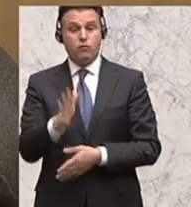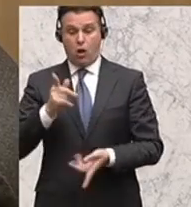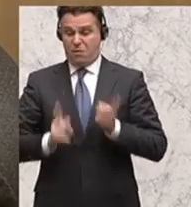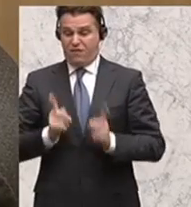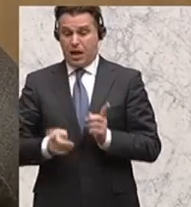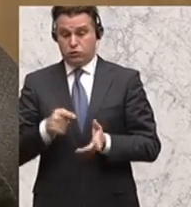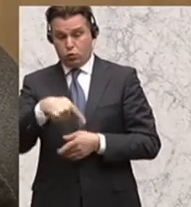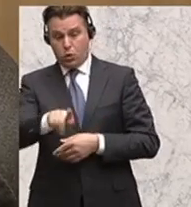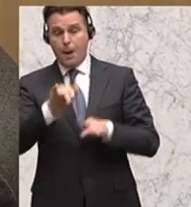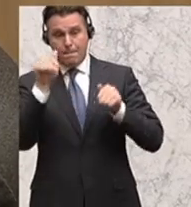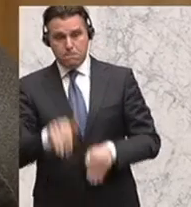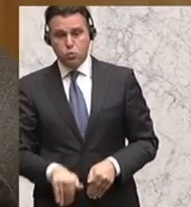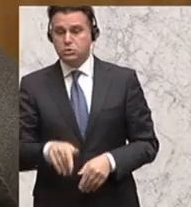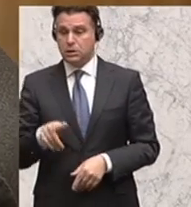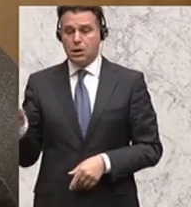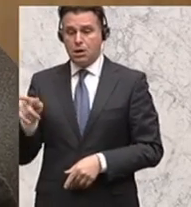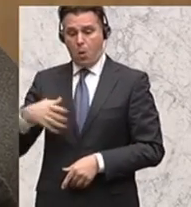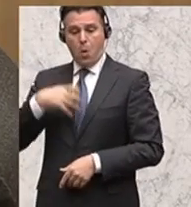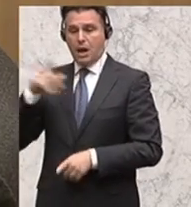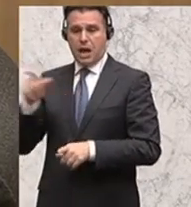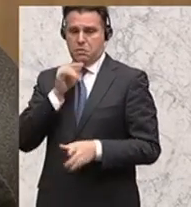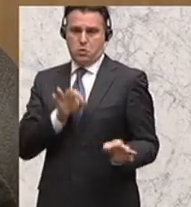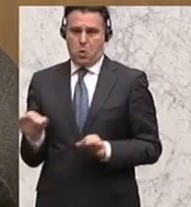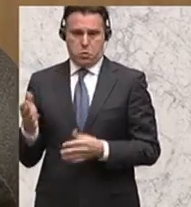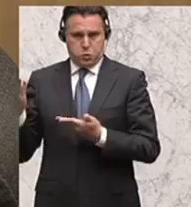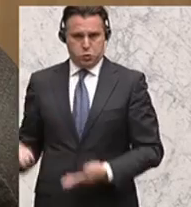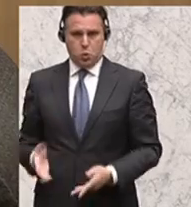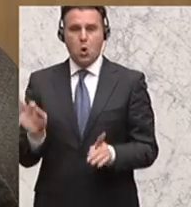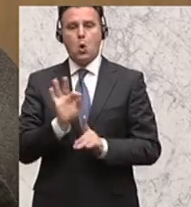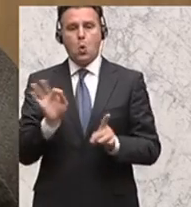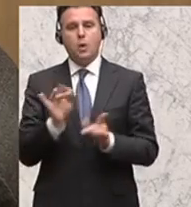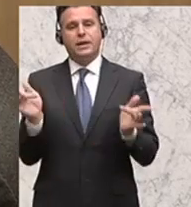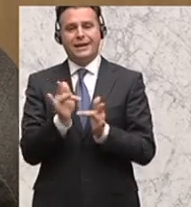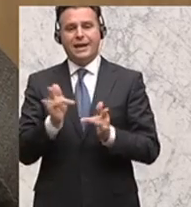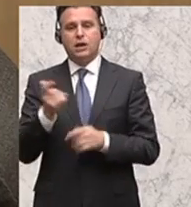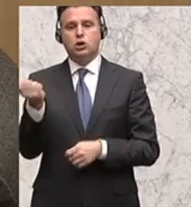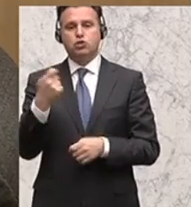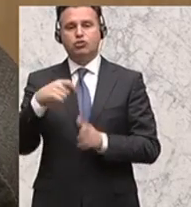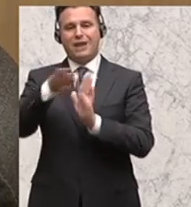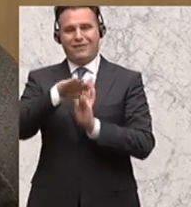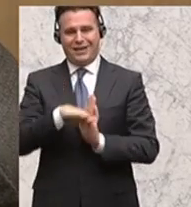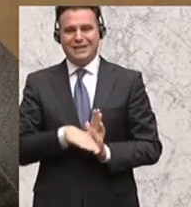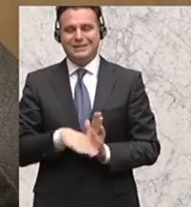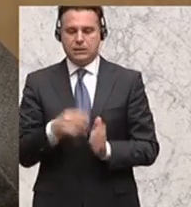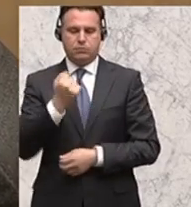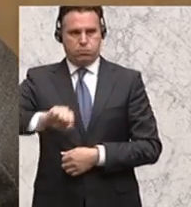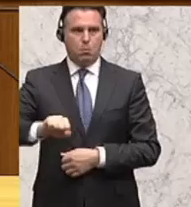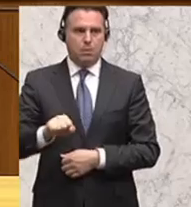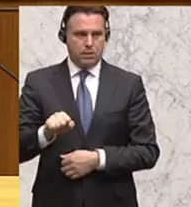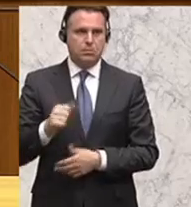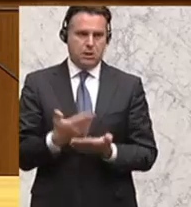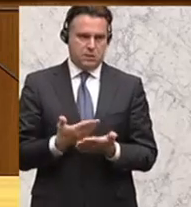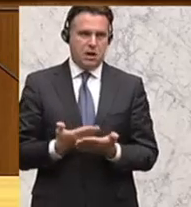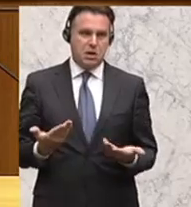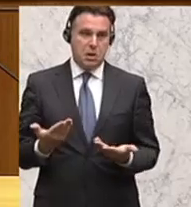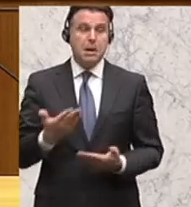einem unzuständigen Organ erteilt wurde oder die Befolgung gegen strafgesetzliche Vorschriften verstoßen würde. Und